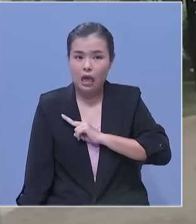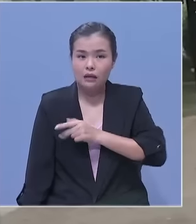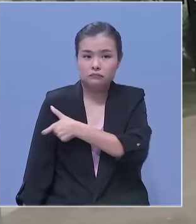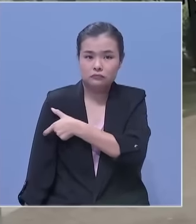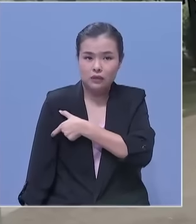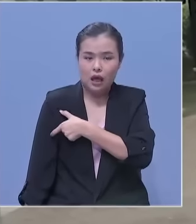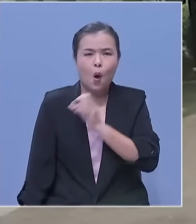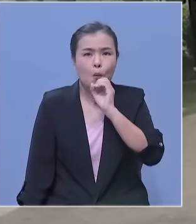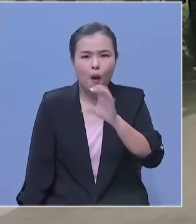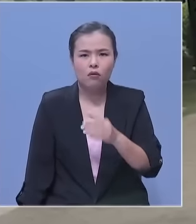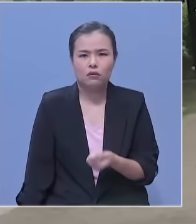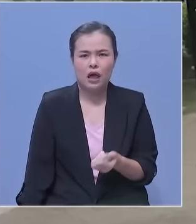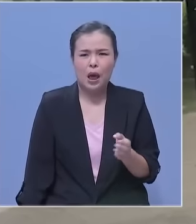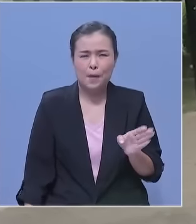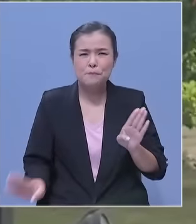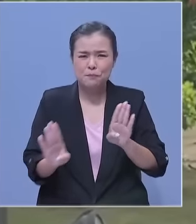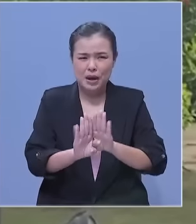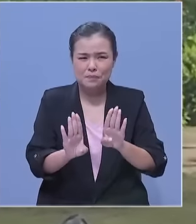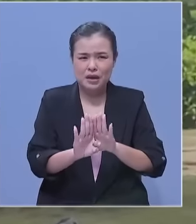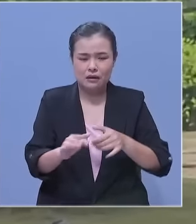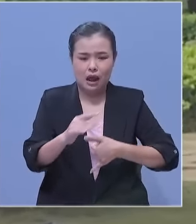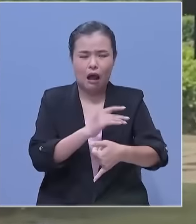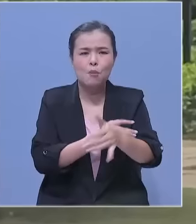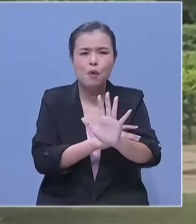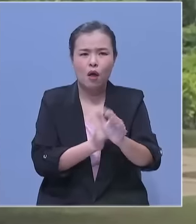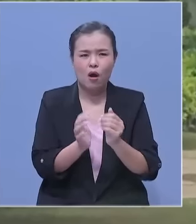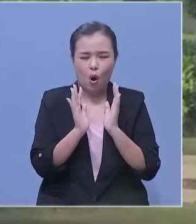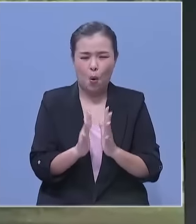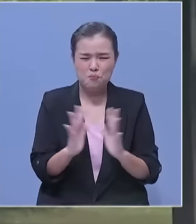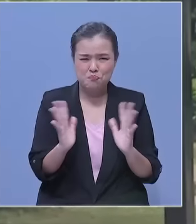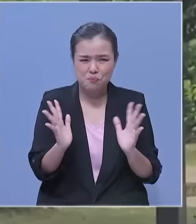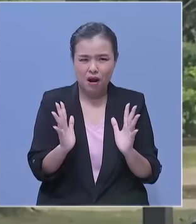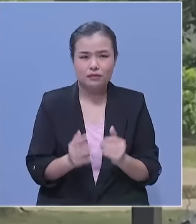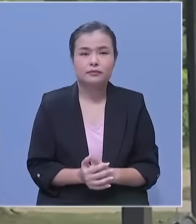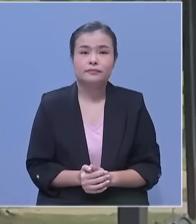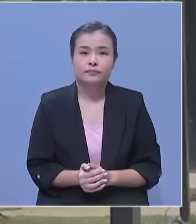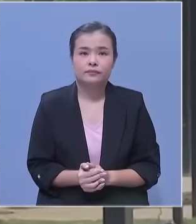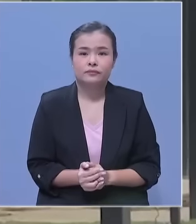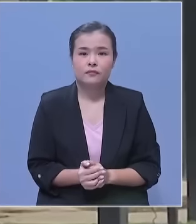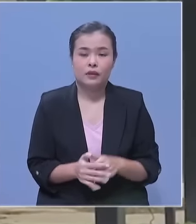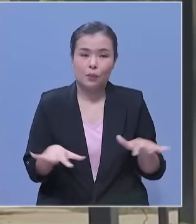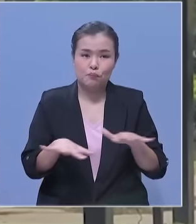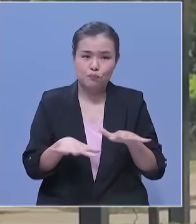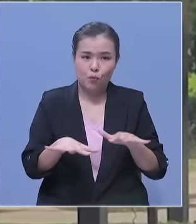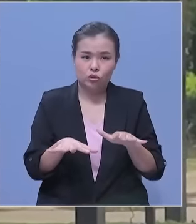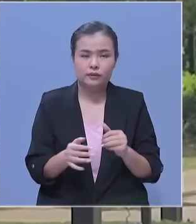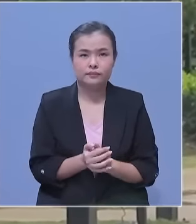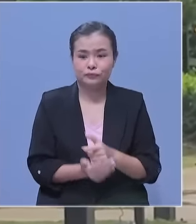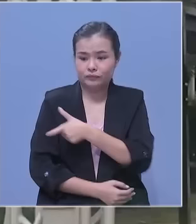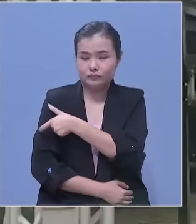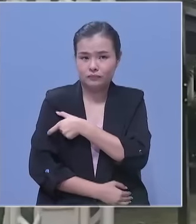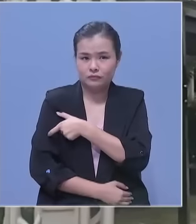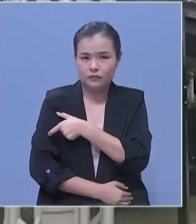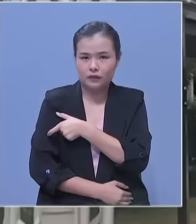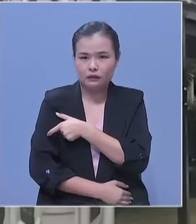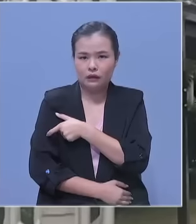ากแค่สื่อสารว่าหอมันใกล้ปิดแล้วอ่ะอยากเข้าไปเลยคนมันเยอะอะไรแบบนี้ไหมนะฮะปกติแล้วเนี่ยเขาบอกว่ารปภ.คนนั้นเป็น